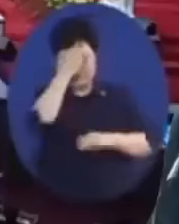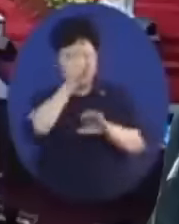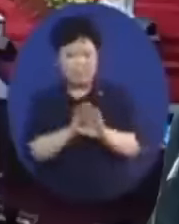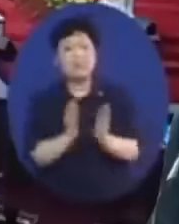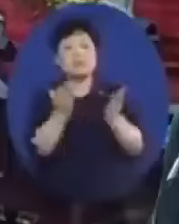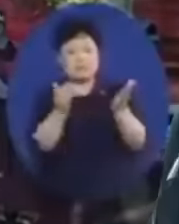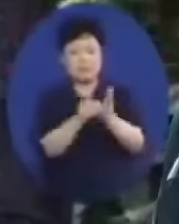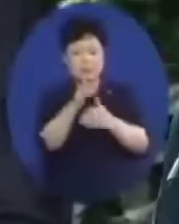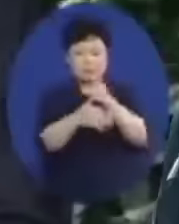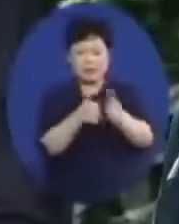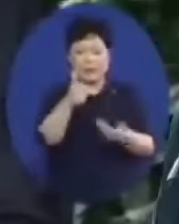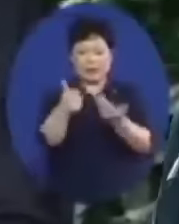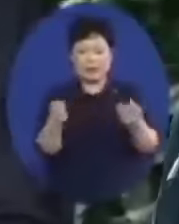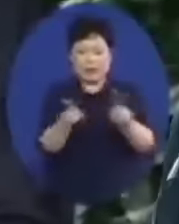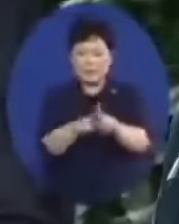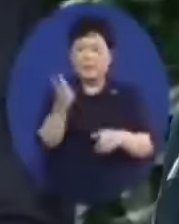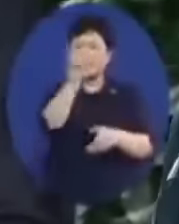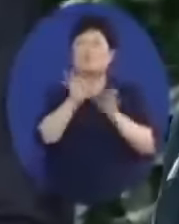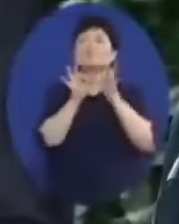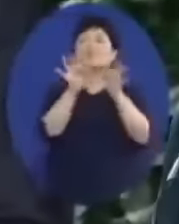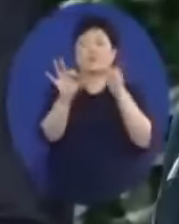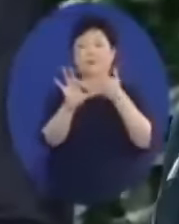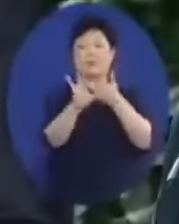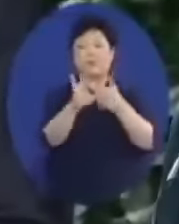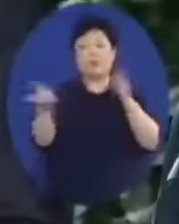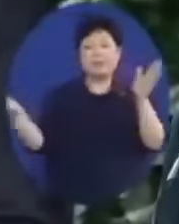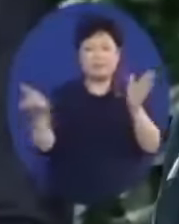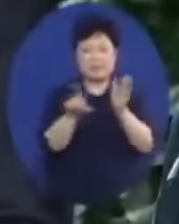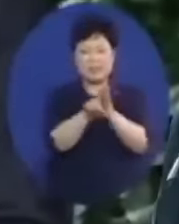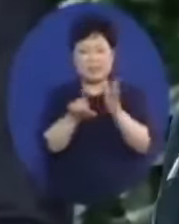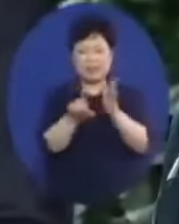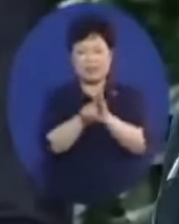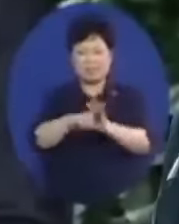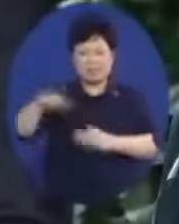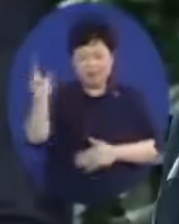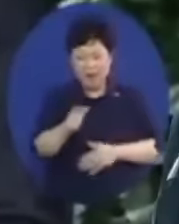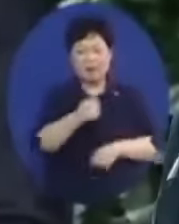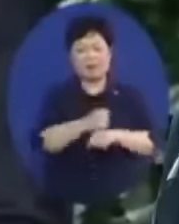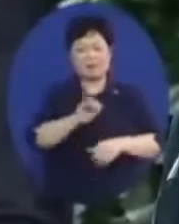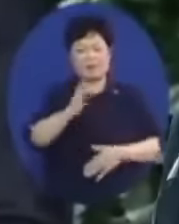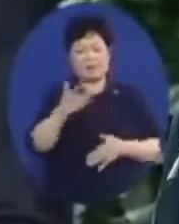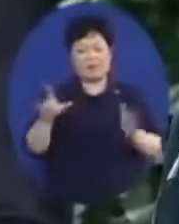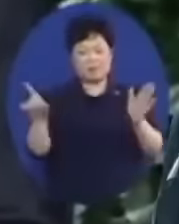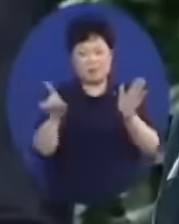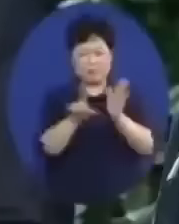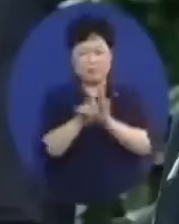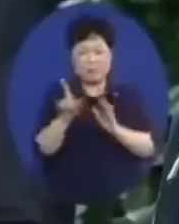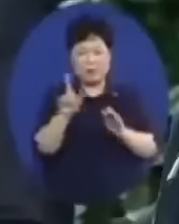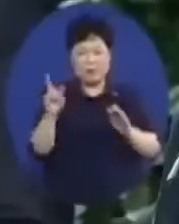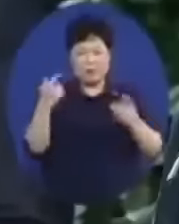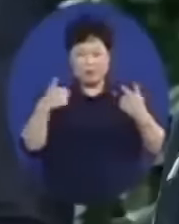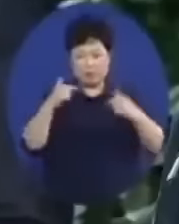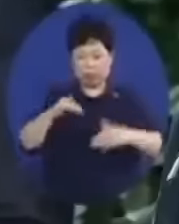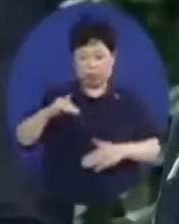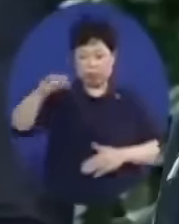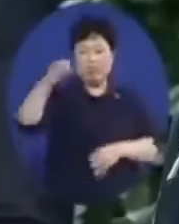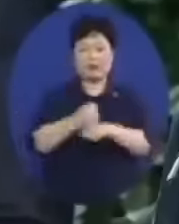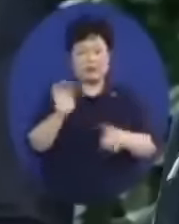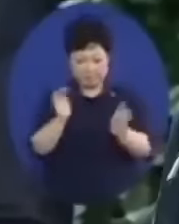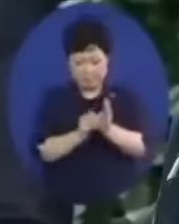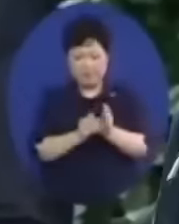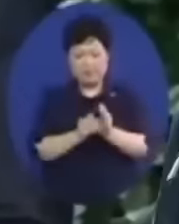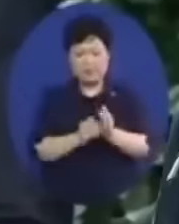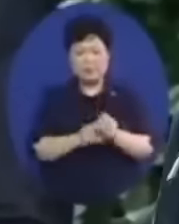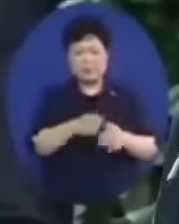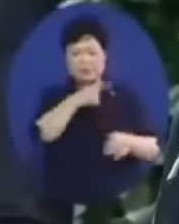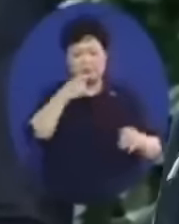예배드리고 하나님께 같이 찬송하면 신앙이 강해지고 믿음이 튼튼해지는 것입니다. 그러므로